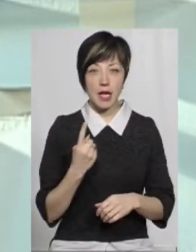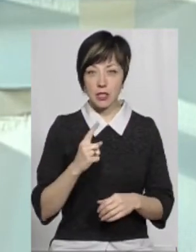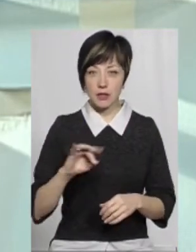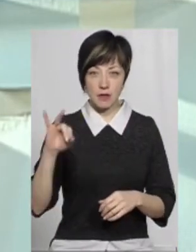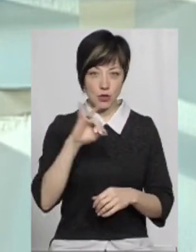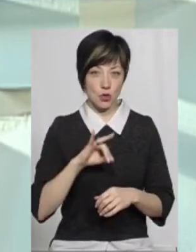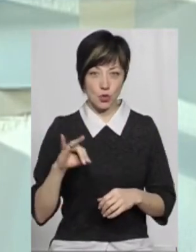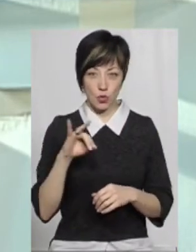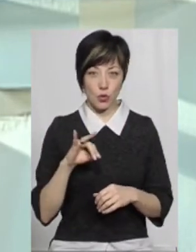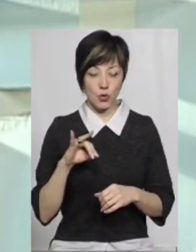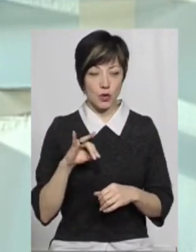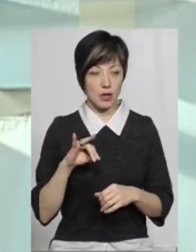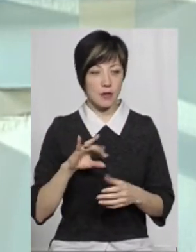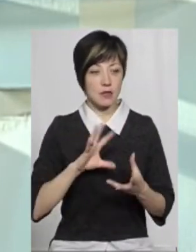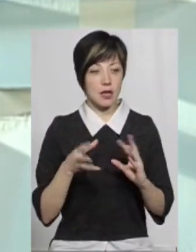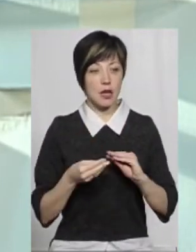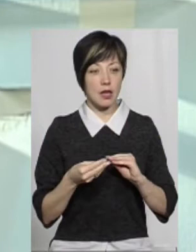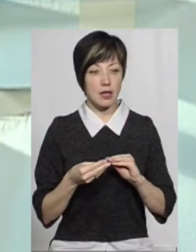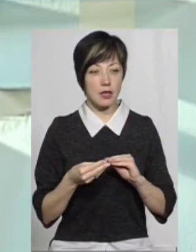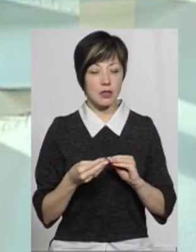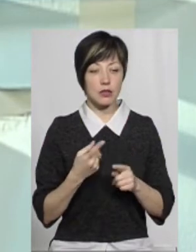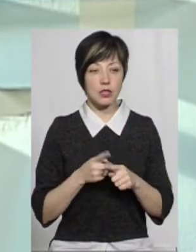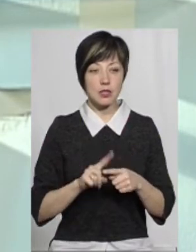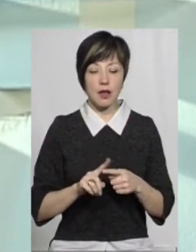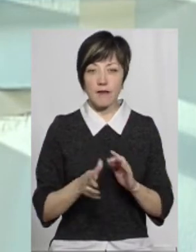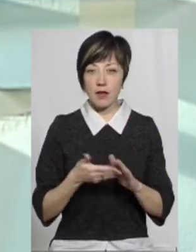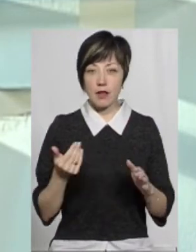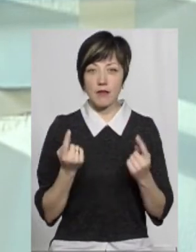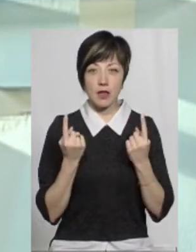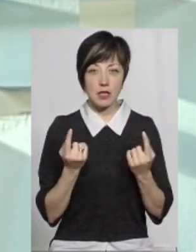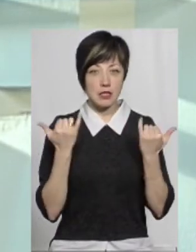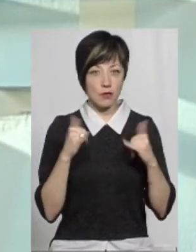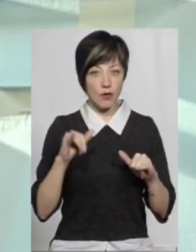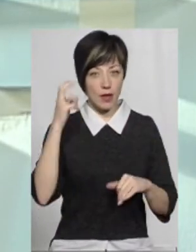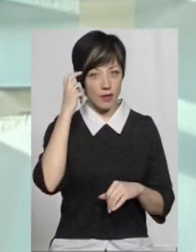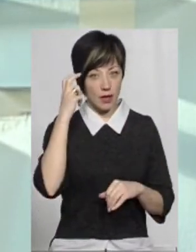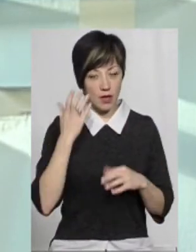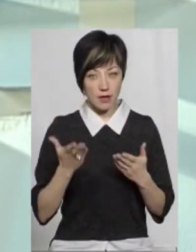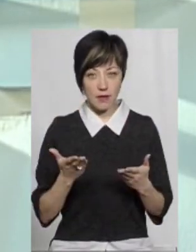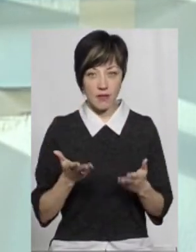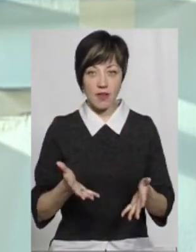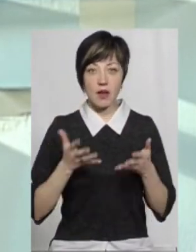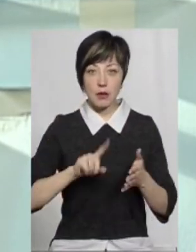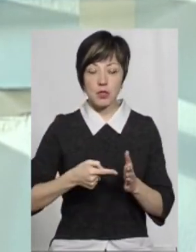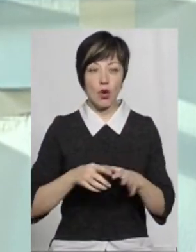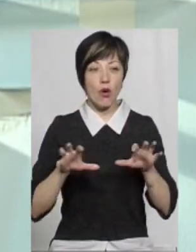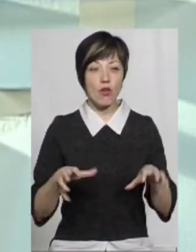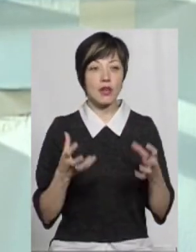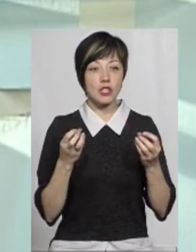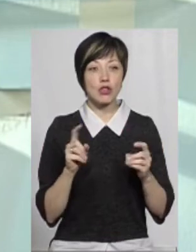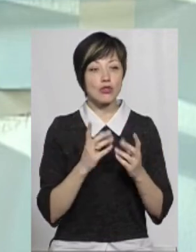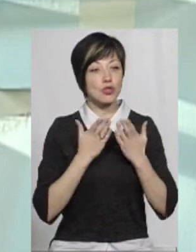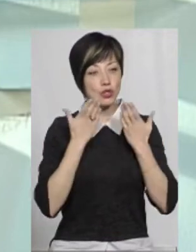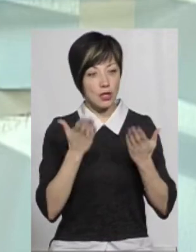в історії взагалі те, що це викликало велике здивування в Києві, що виявляється, міський голова ще